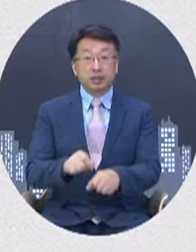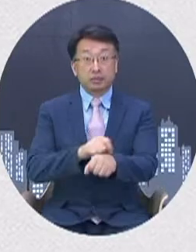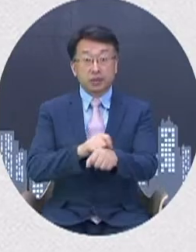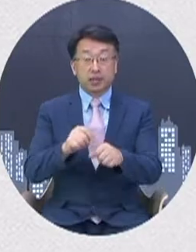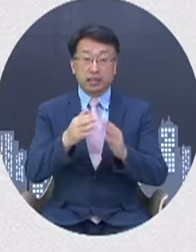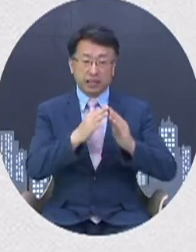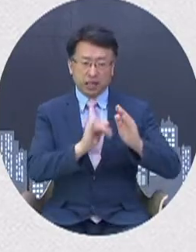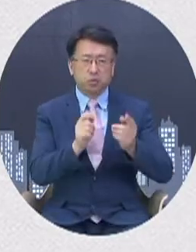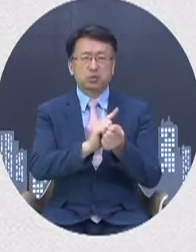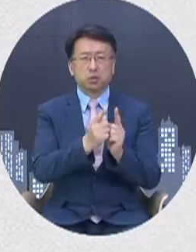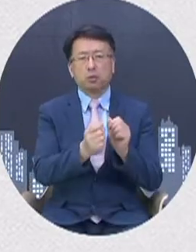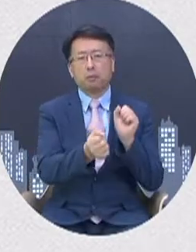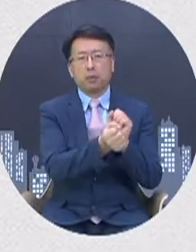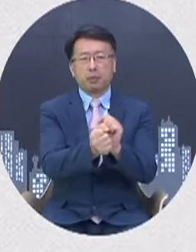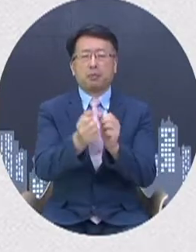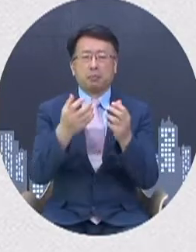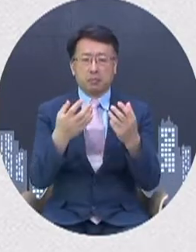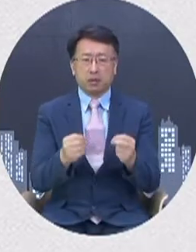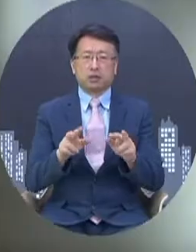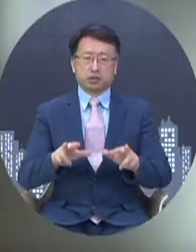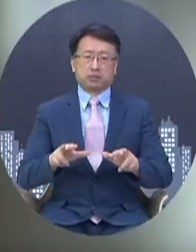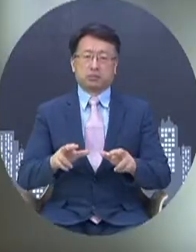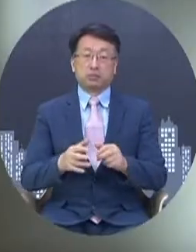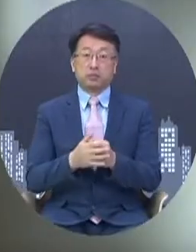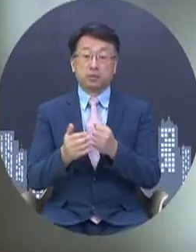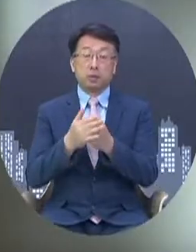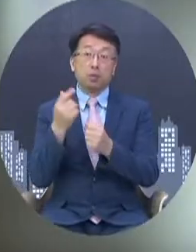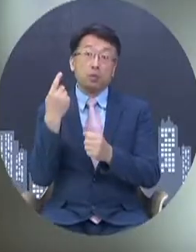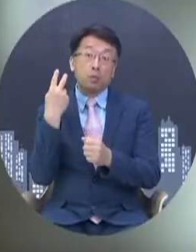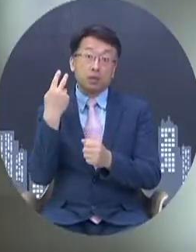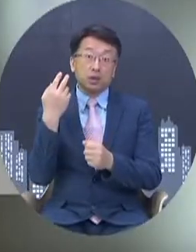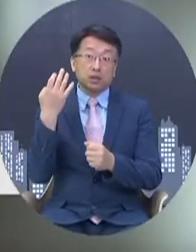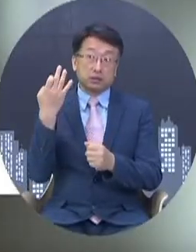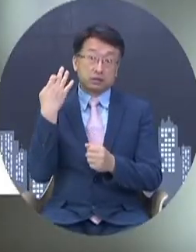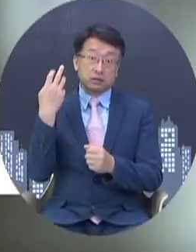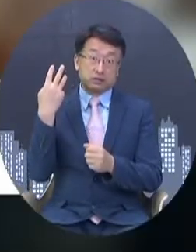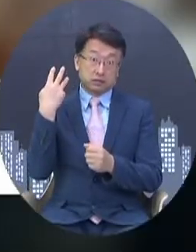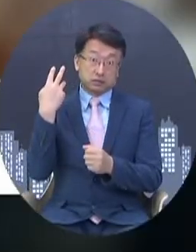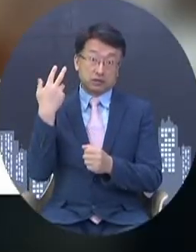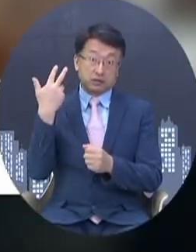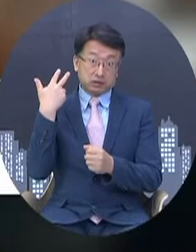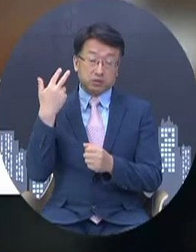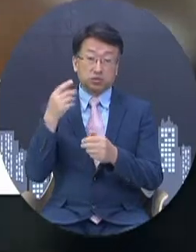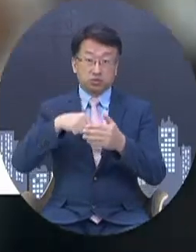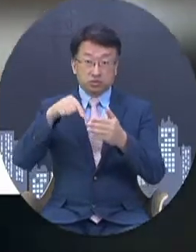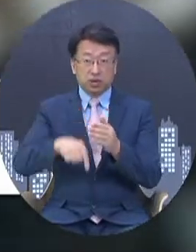특히 가족 간의 접촉 감염이 크게 늘고 있는데, 최근 2주 동안 도내 확진자 중